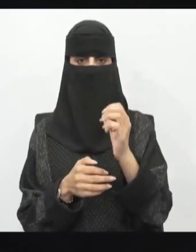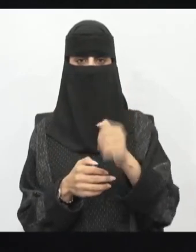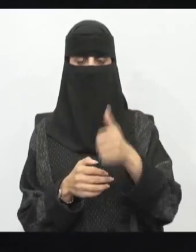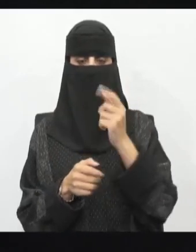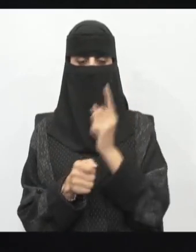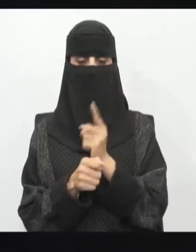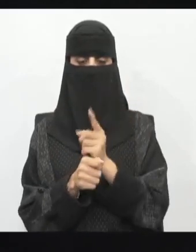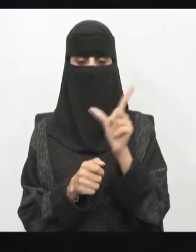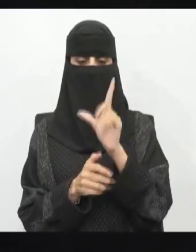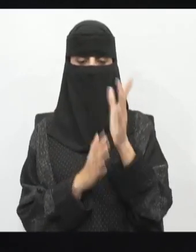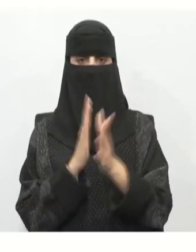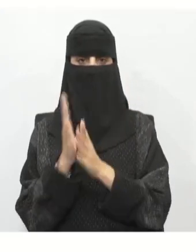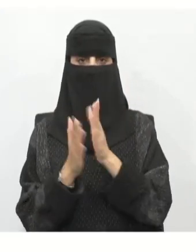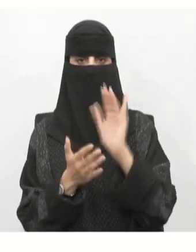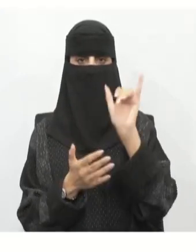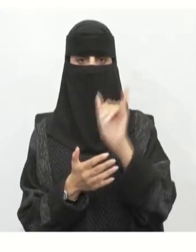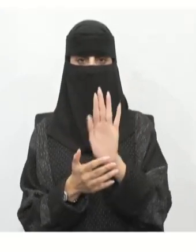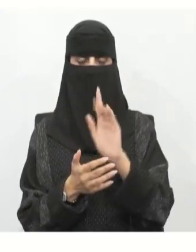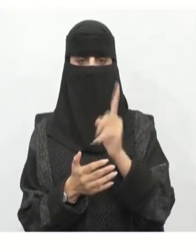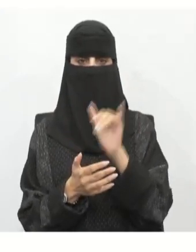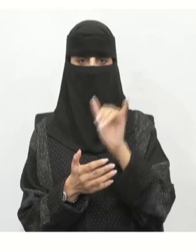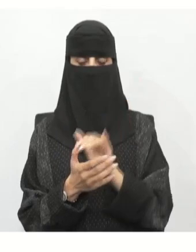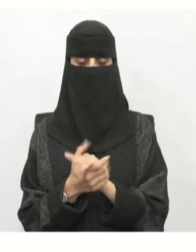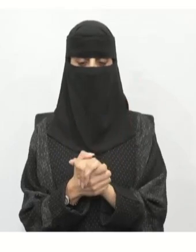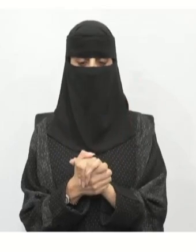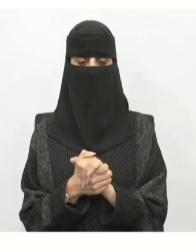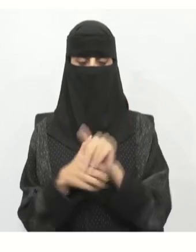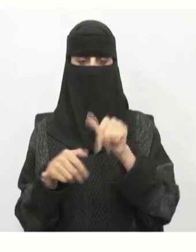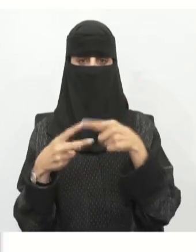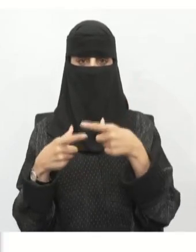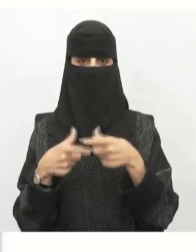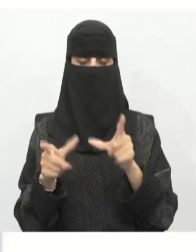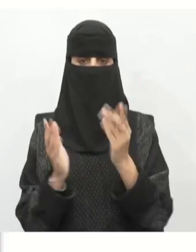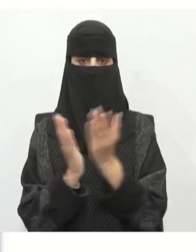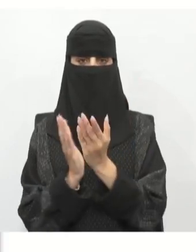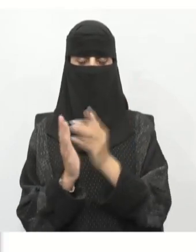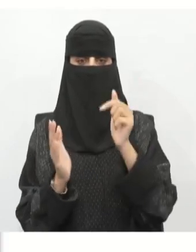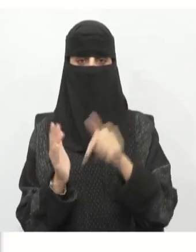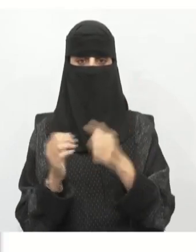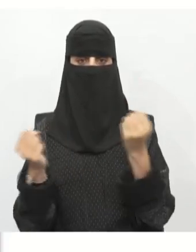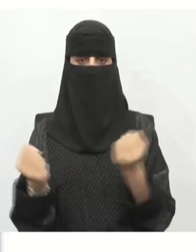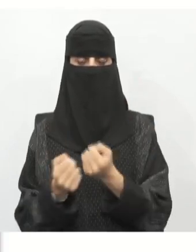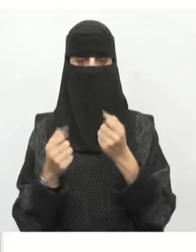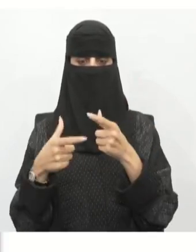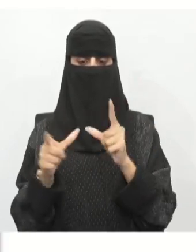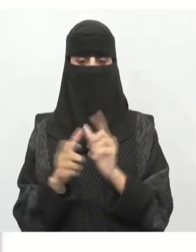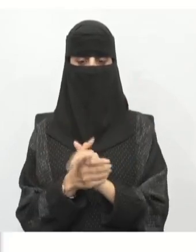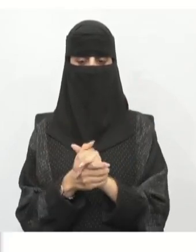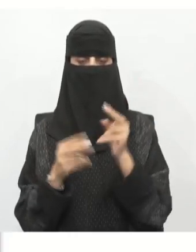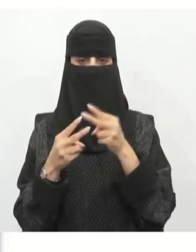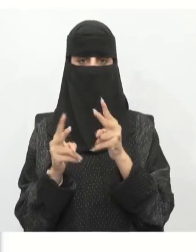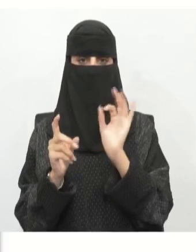الاستاذه يسرا نبدا في درسنا لهذا اليوم تمارين عامه نبدا باهداف